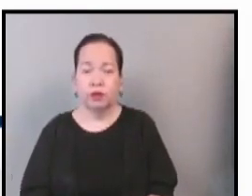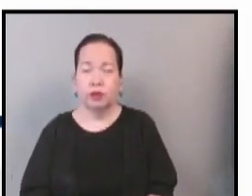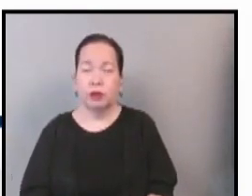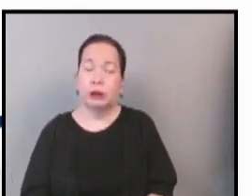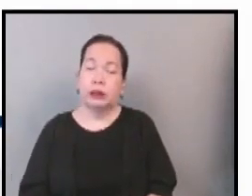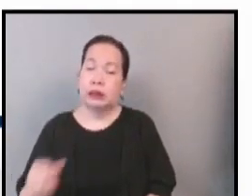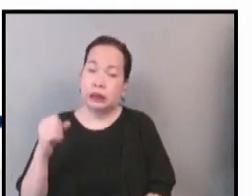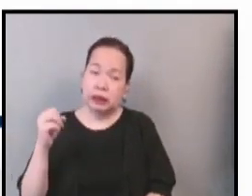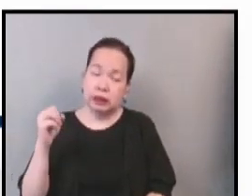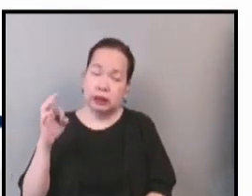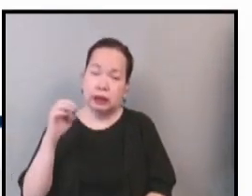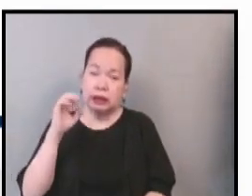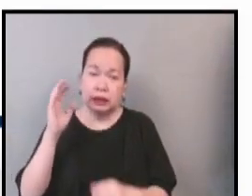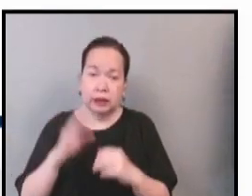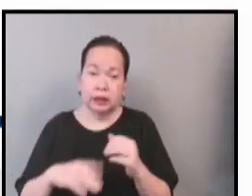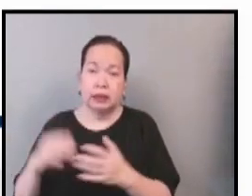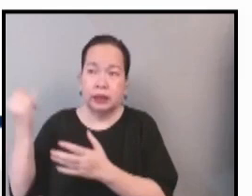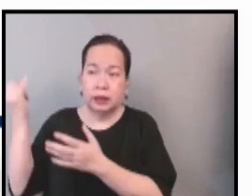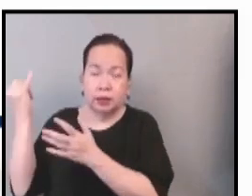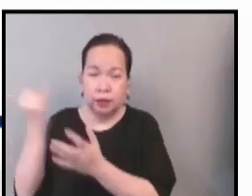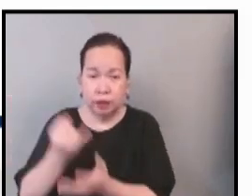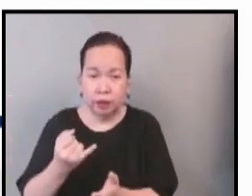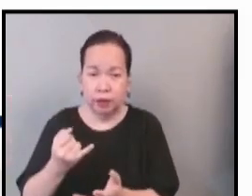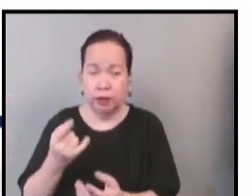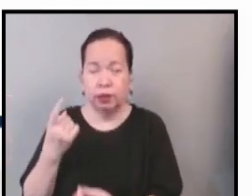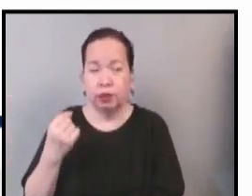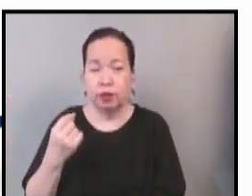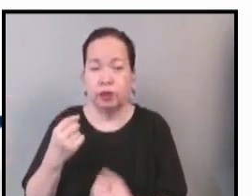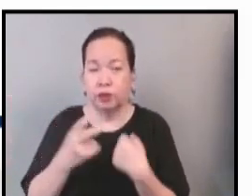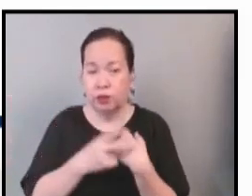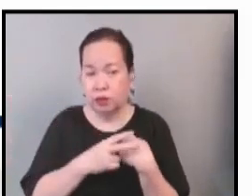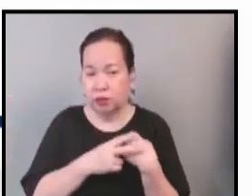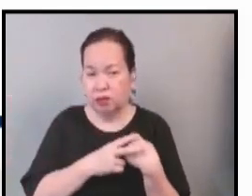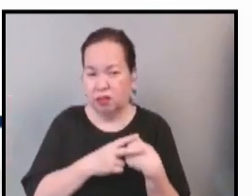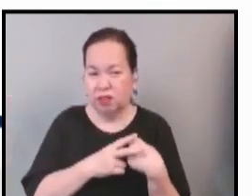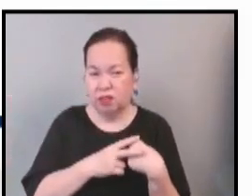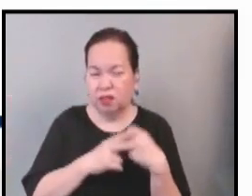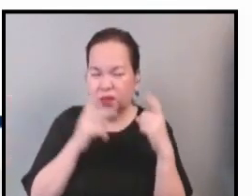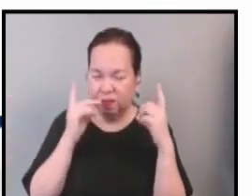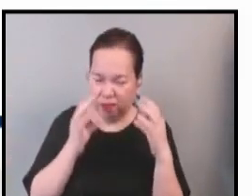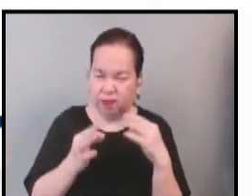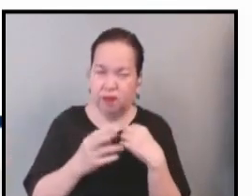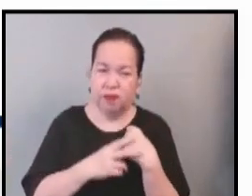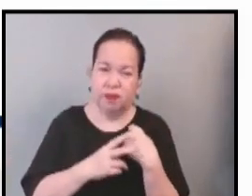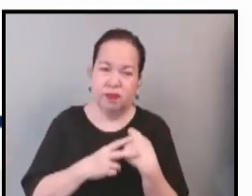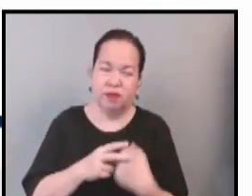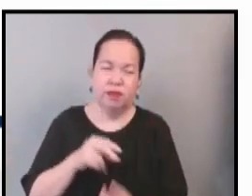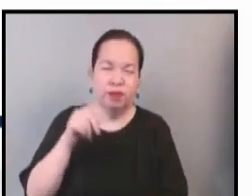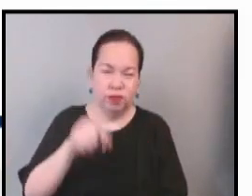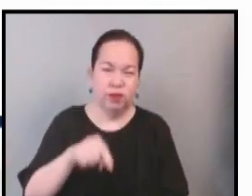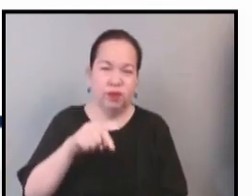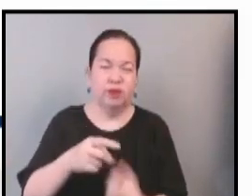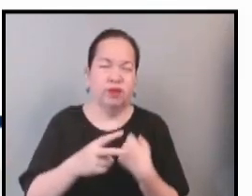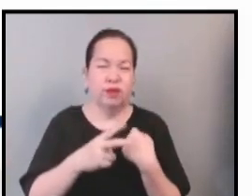importer, ang option nila is mas maganda bumili dito sa atin local